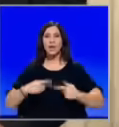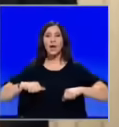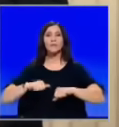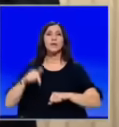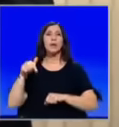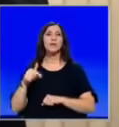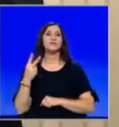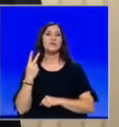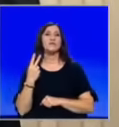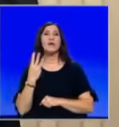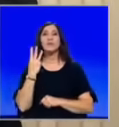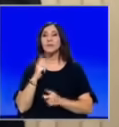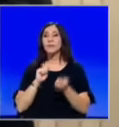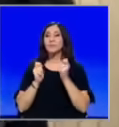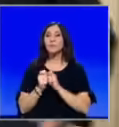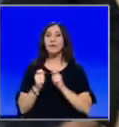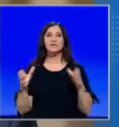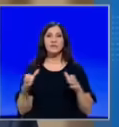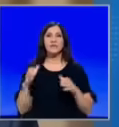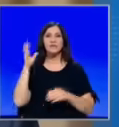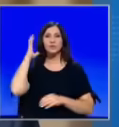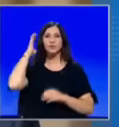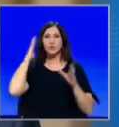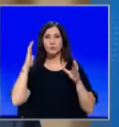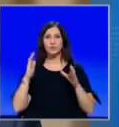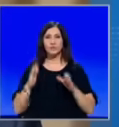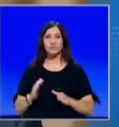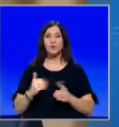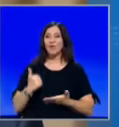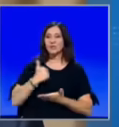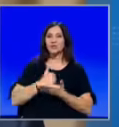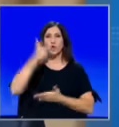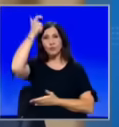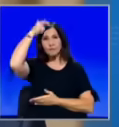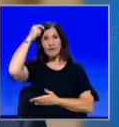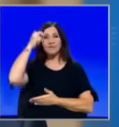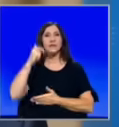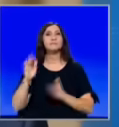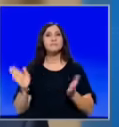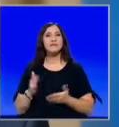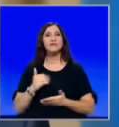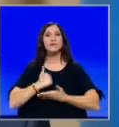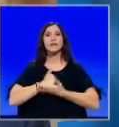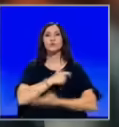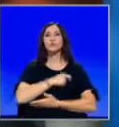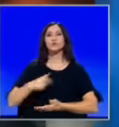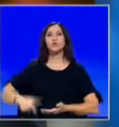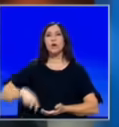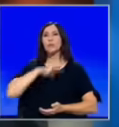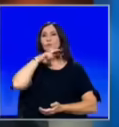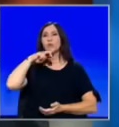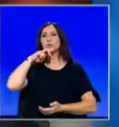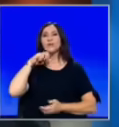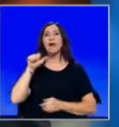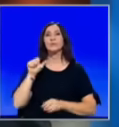Кабинетът Главчев 2. 3 промени в състава на служебното правителство. Начело на МВР застава директорът на националната полиция